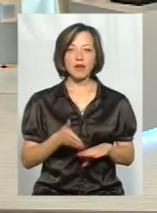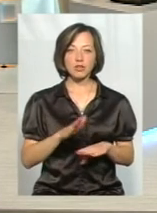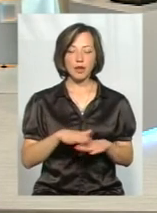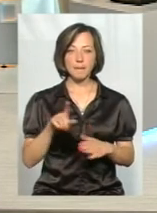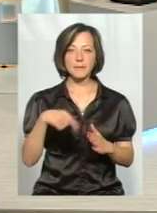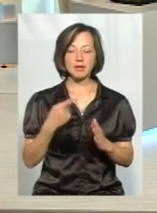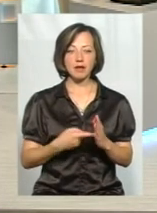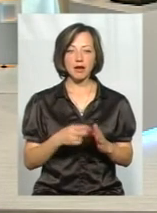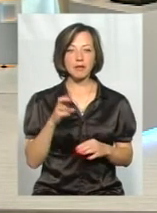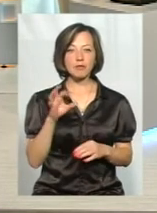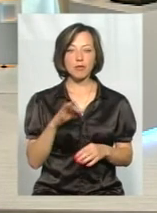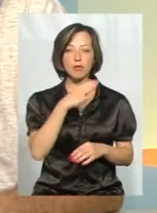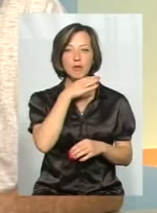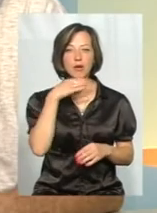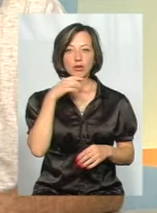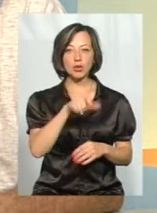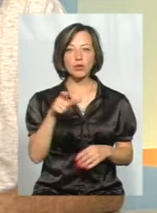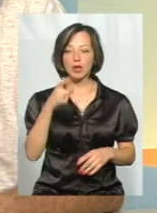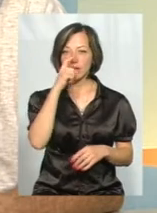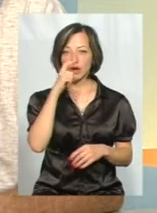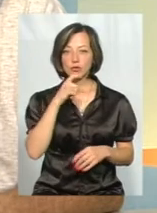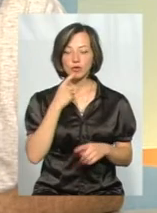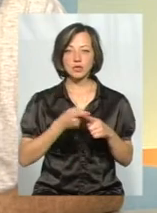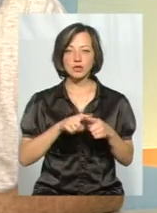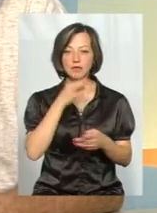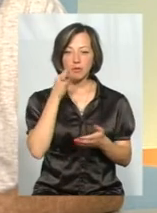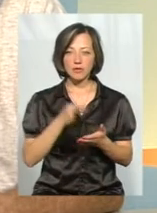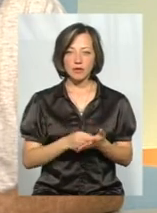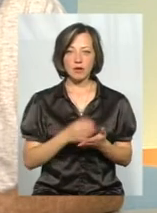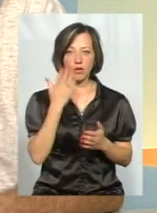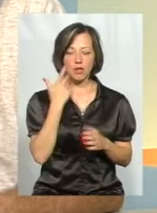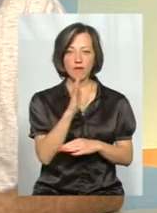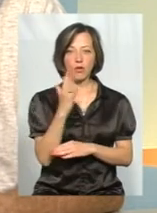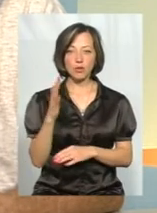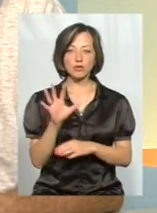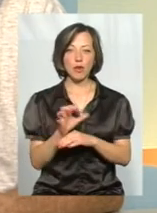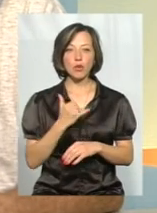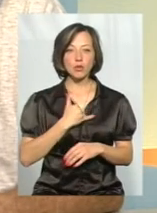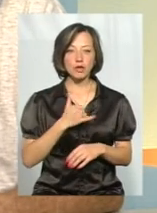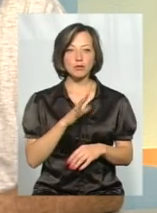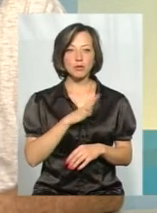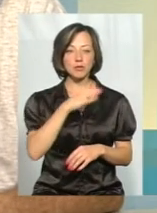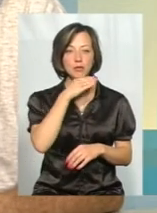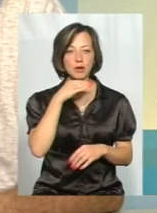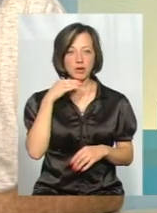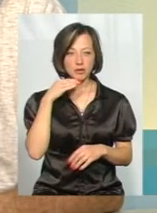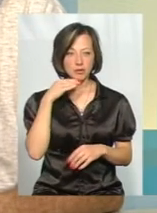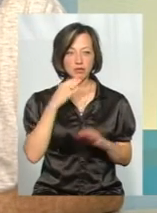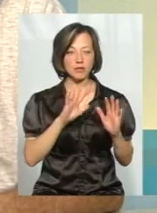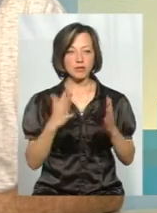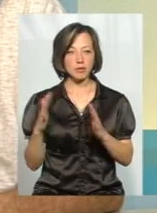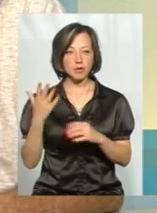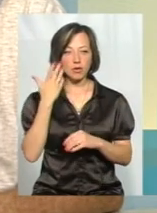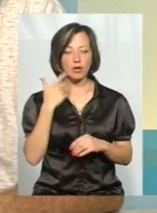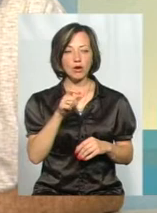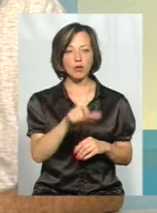питання, тому що досить велика кількість людей не розуміє всю відповідальність, коли вони вигулюють собак. В нас була велика кількість випадків,